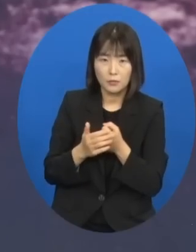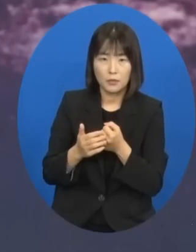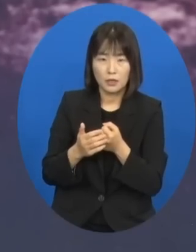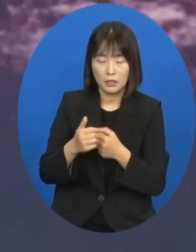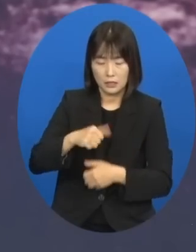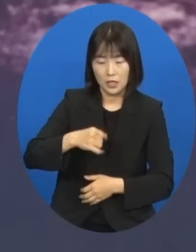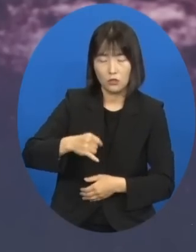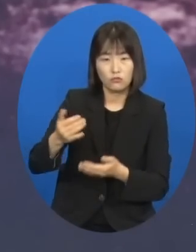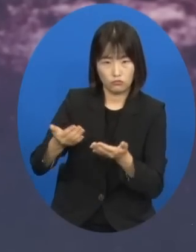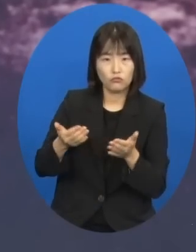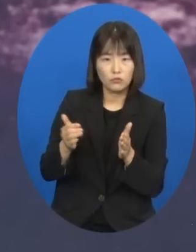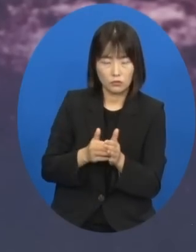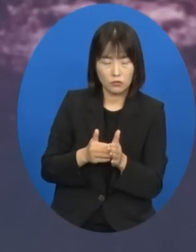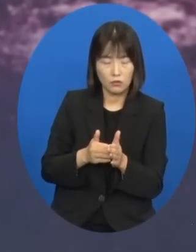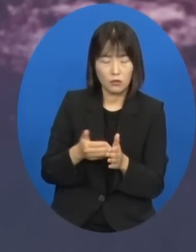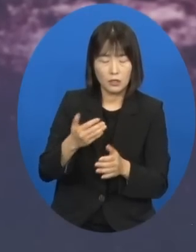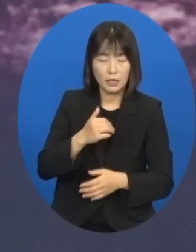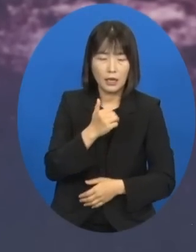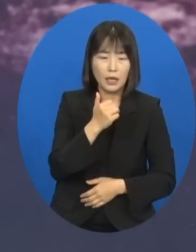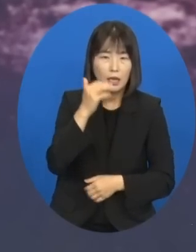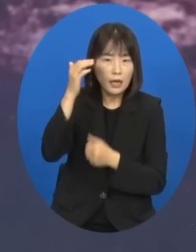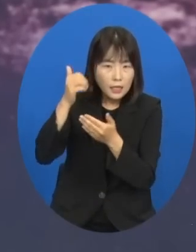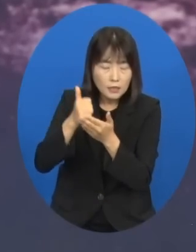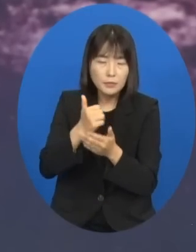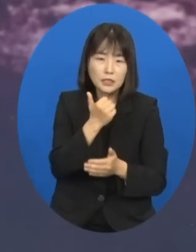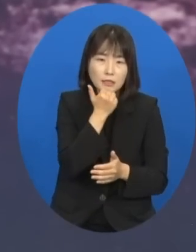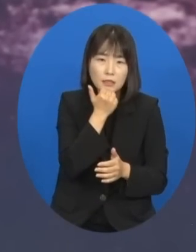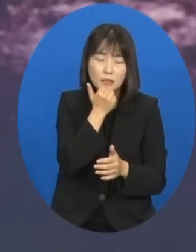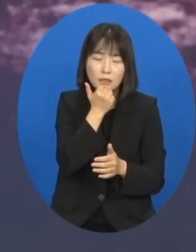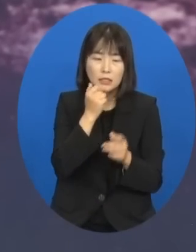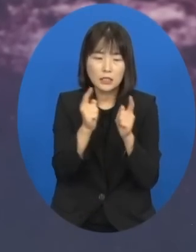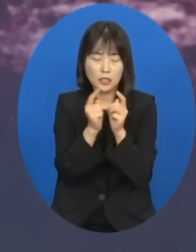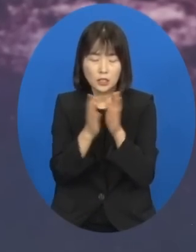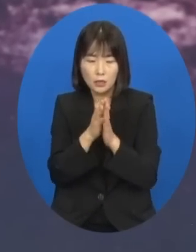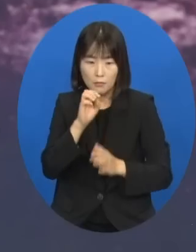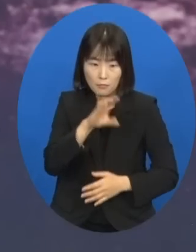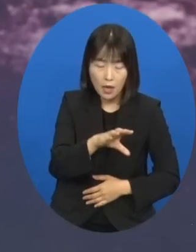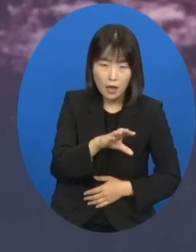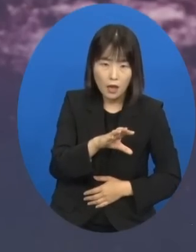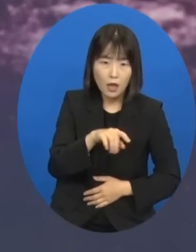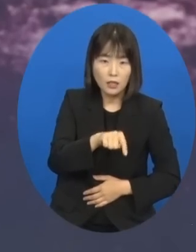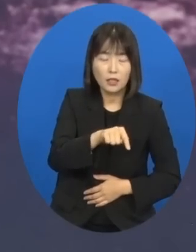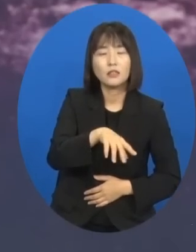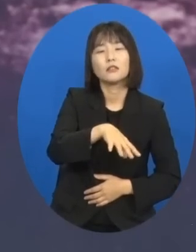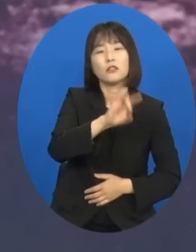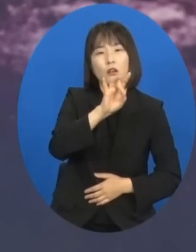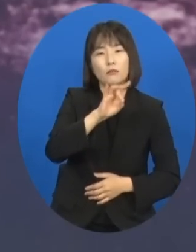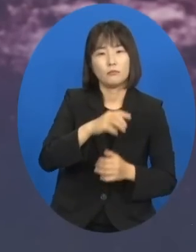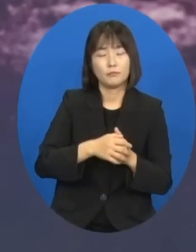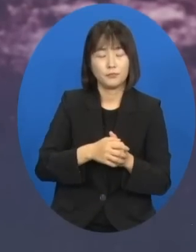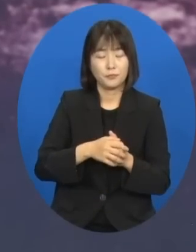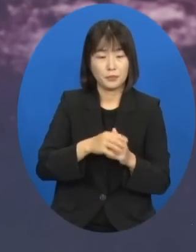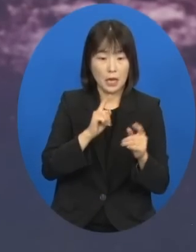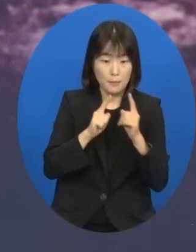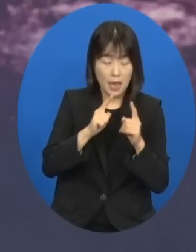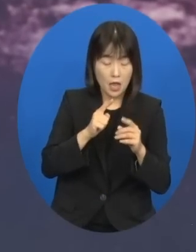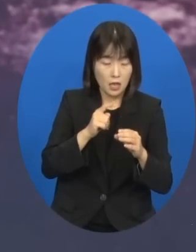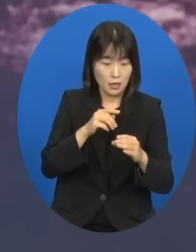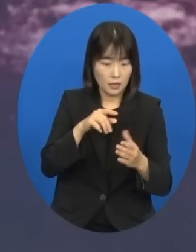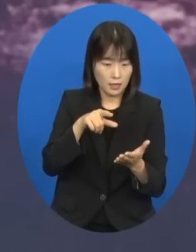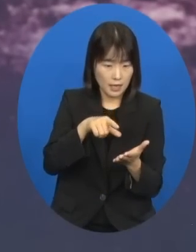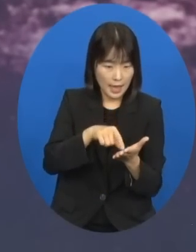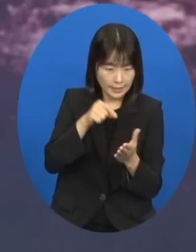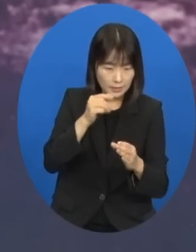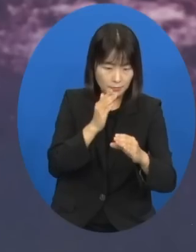그러나 하나님께서 이삭에게 말씀하시는 것은 이 구절이 처음이에요. 근데 말씀의 핵심이 뭐냐면, 가지 말고 거주하라,